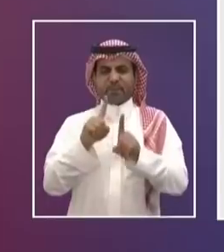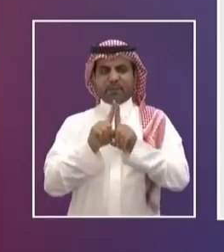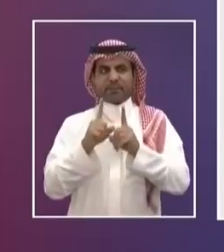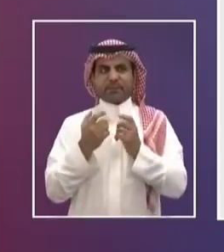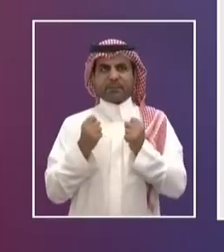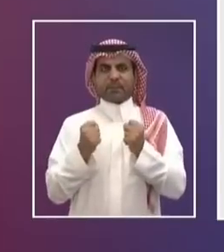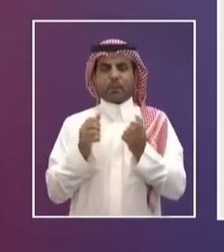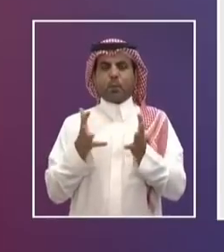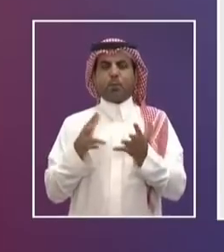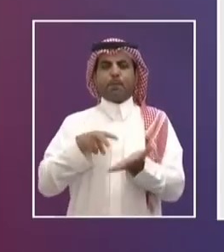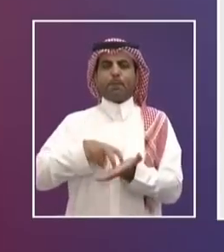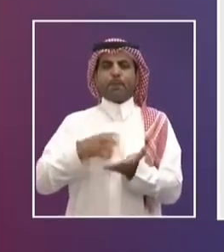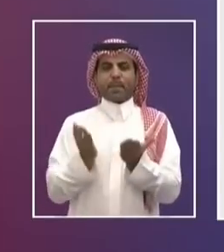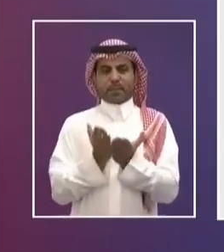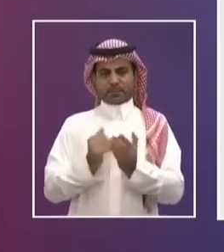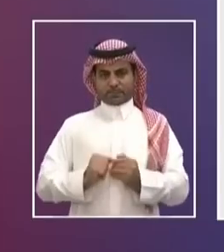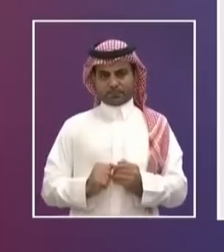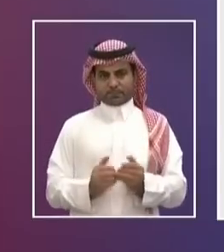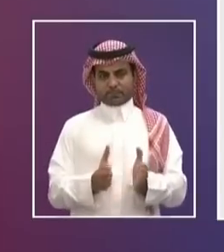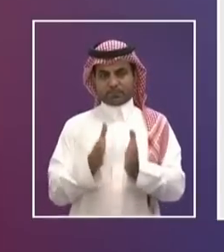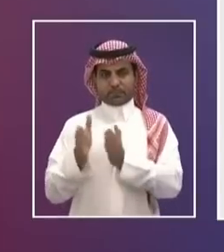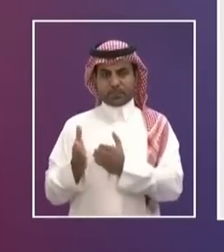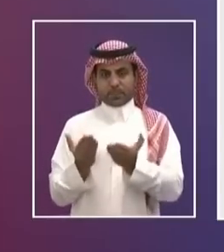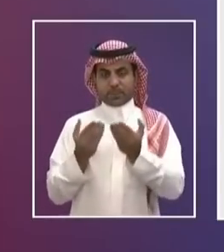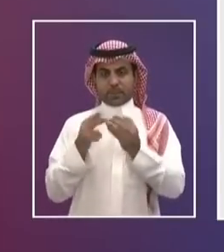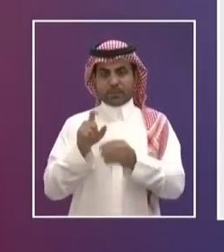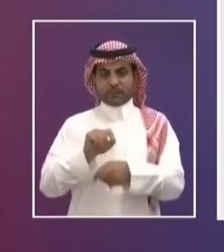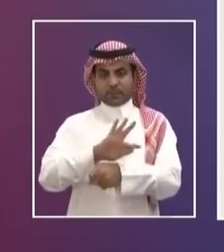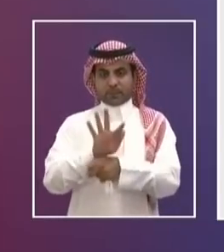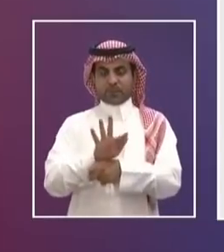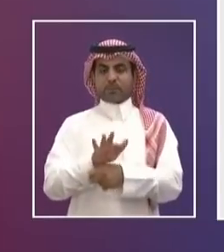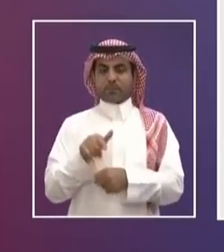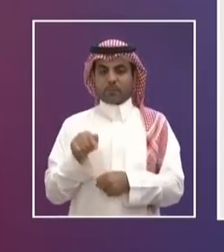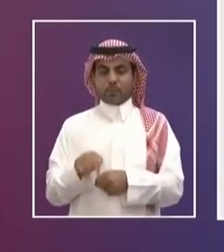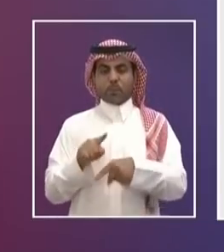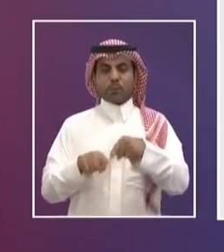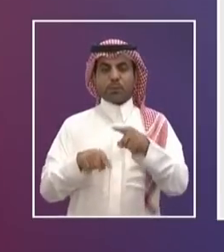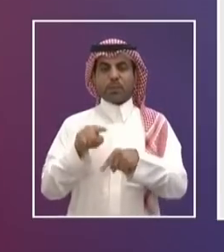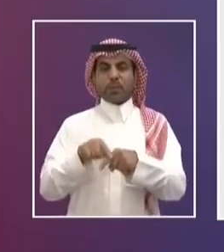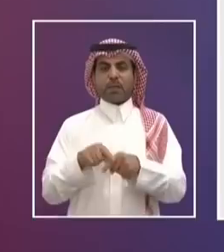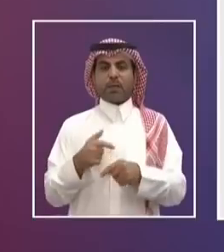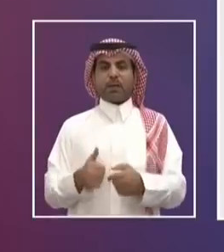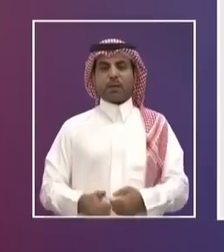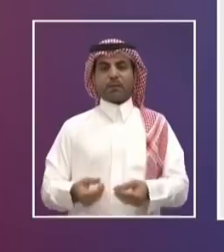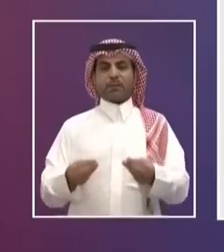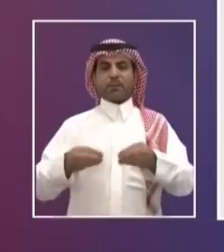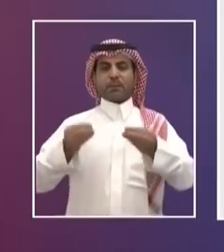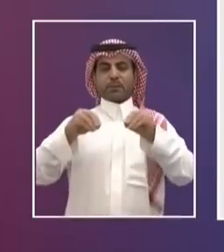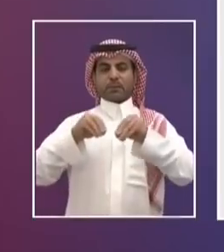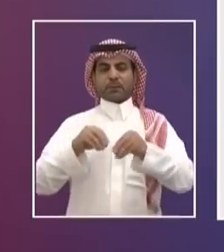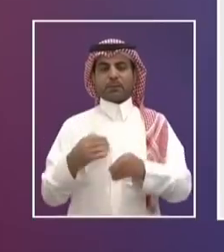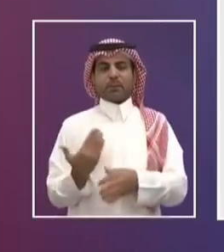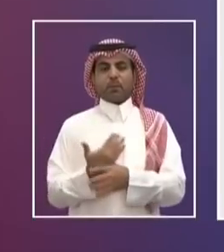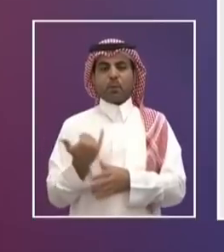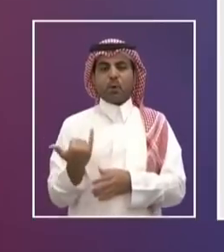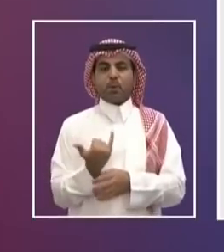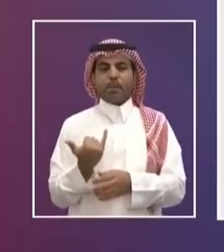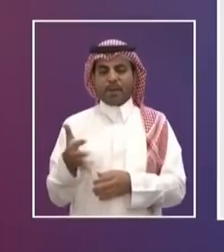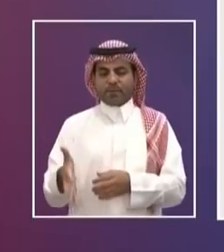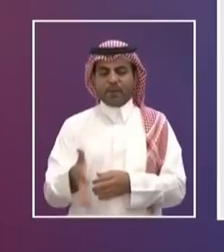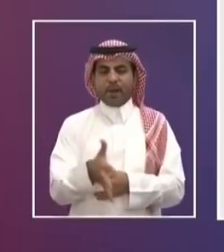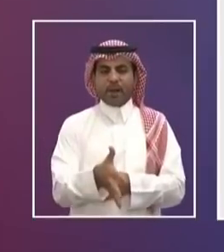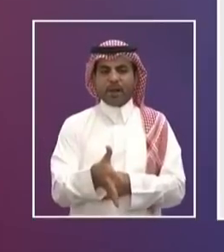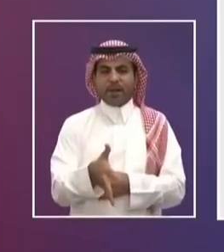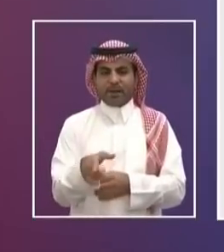والخوف من المدارس، لكن مع وجود كورونا نعتقد أن المشكلة ستكون أكبر بكثير، فكثير من